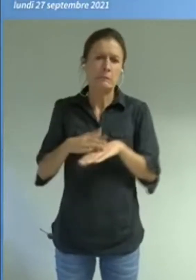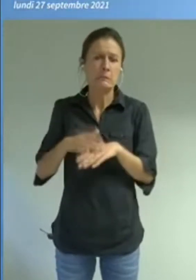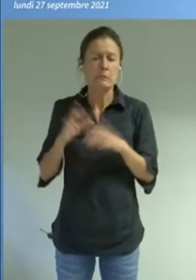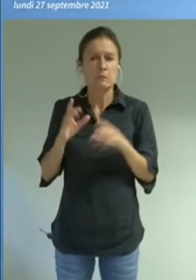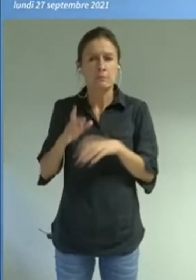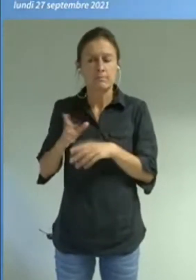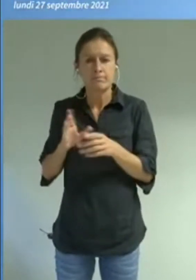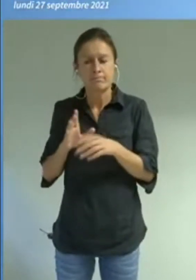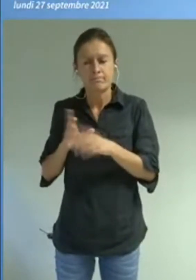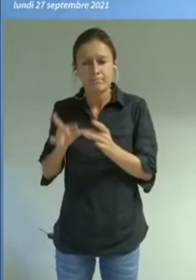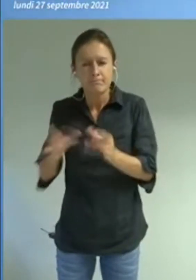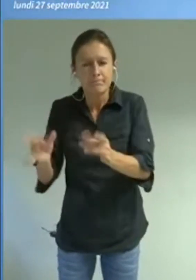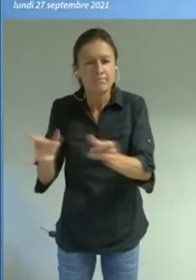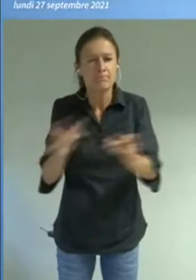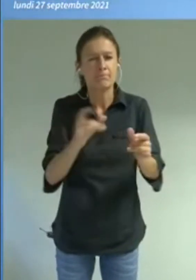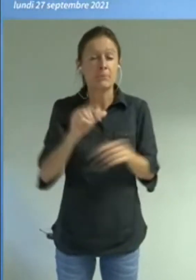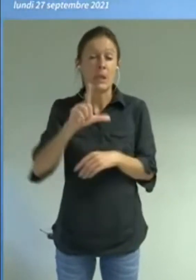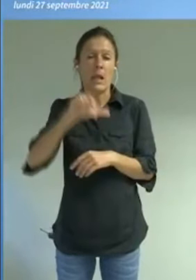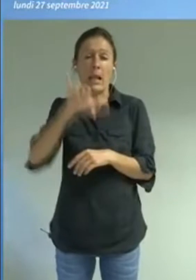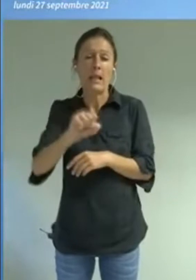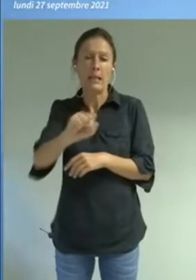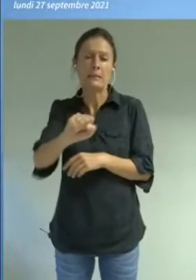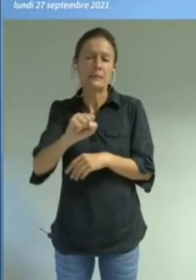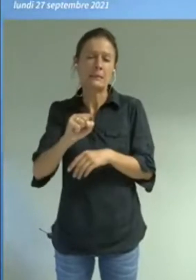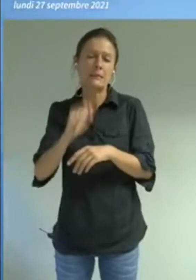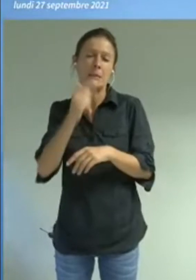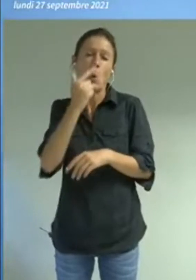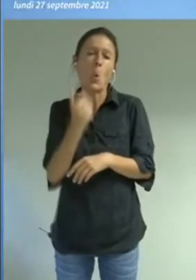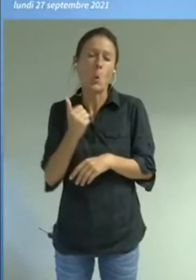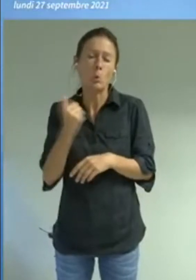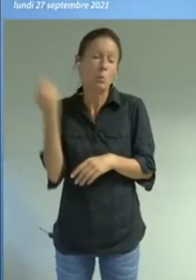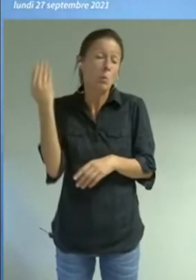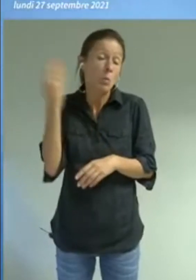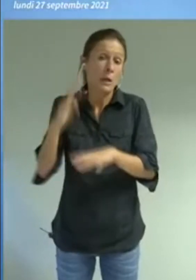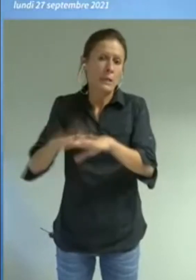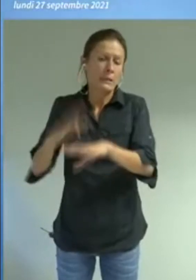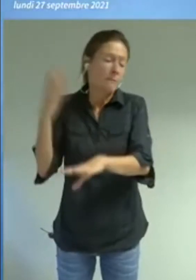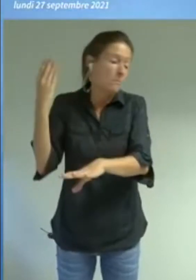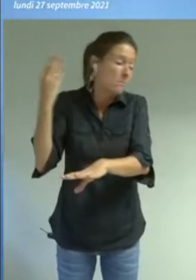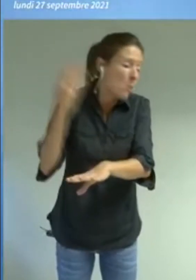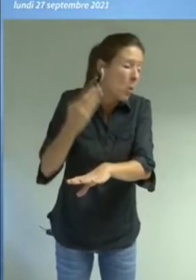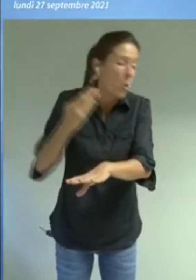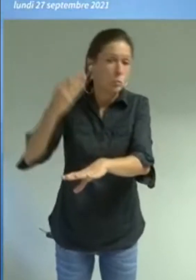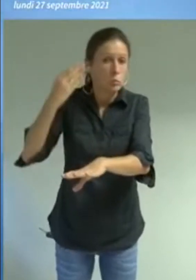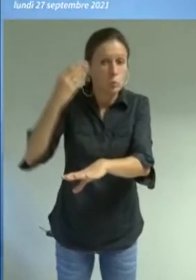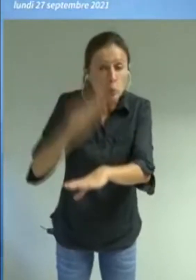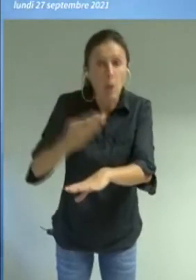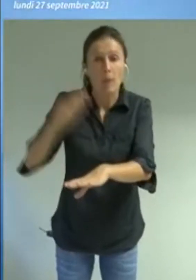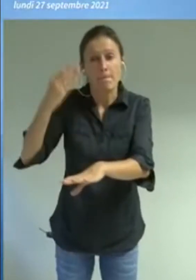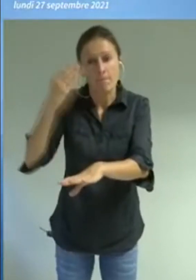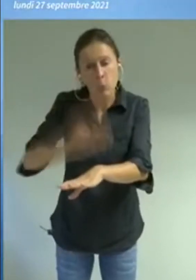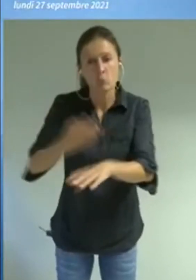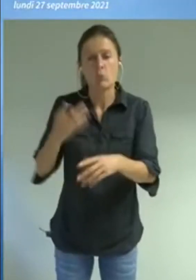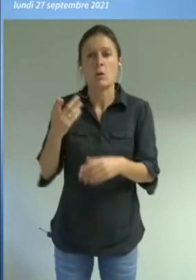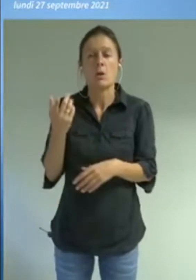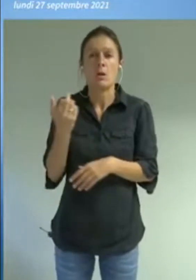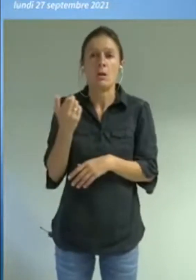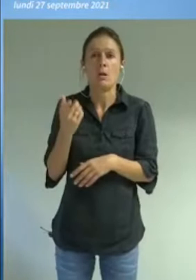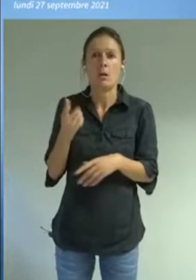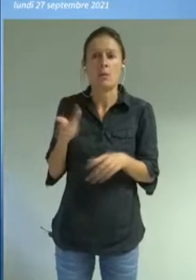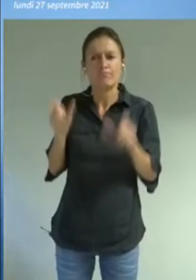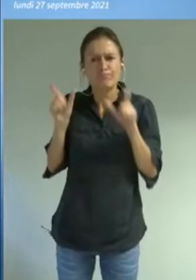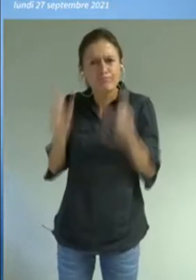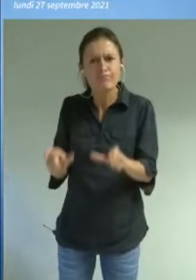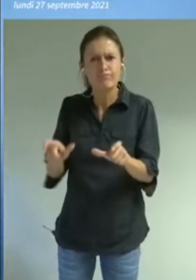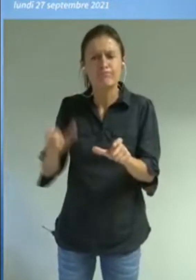bien besoin. C'est un des quartiers qui en a le plus besoin de la ville. Il a besoin d'une répression, il a besoin d'une